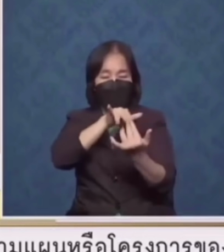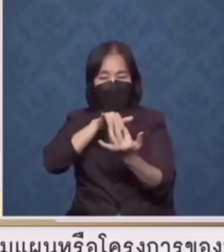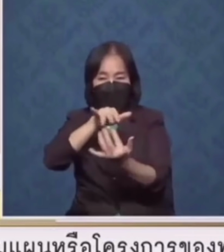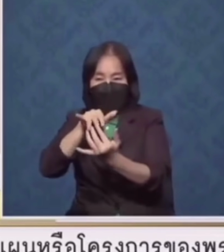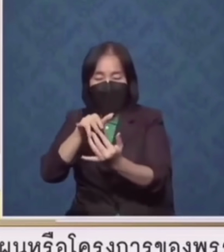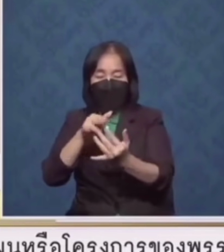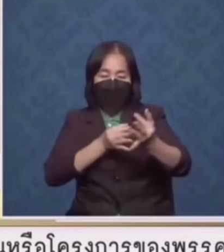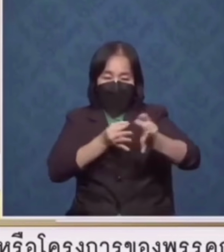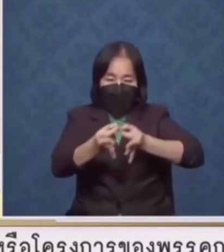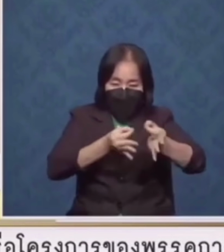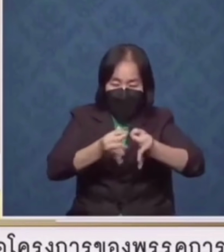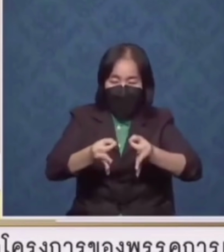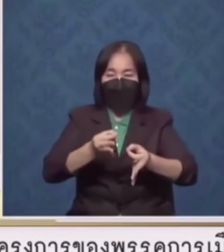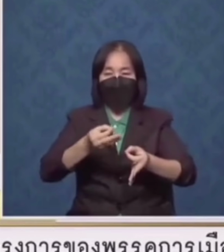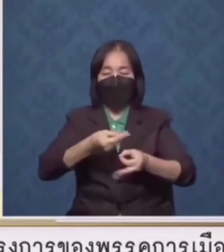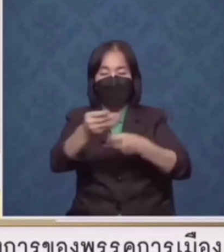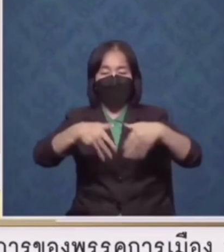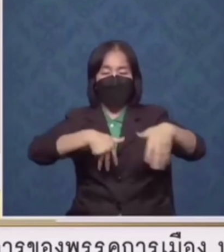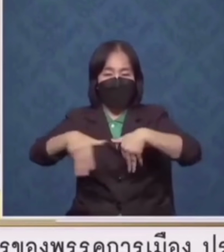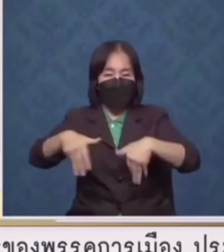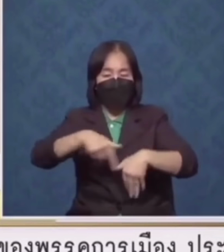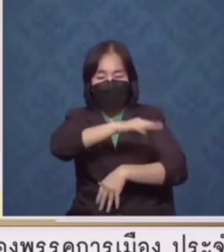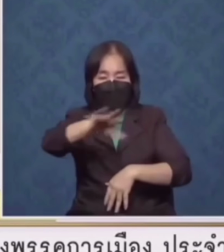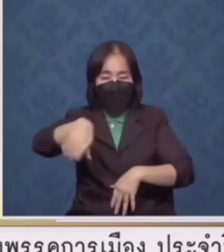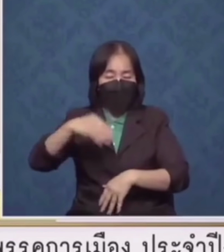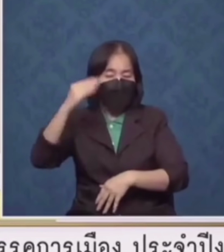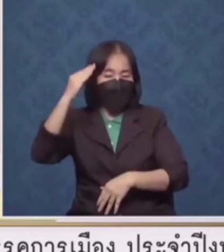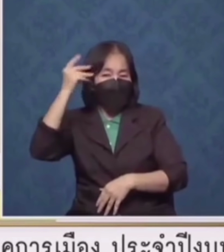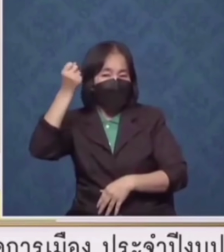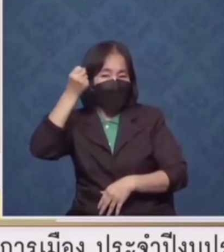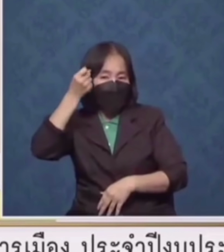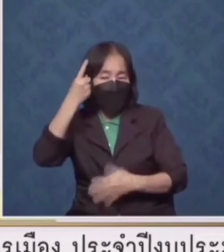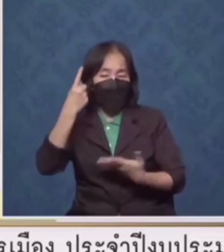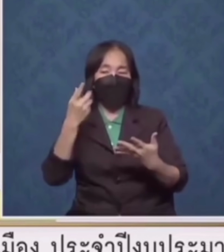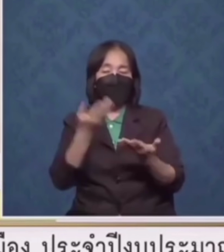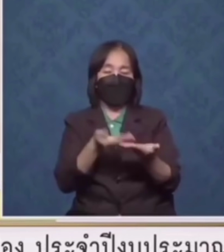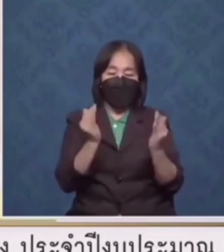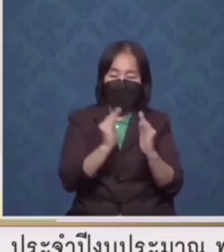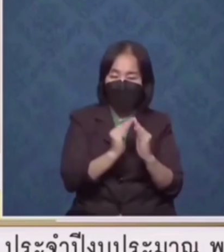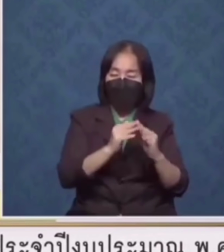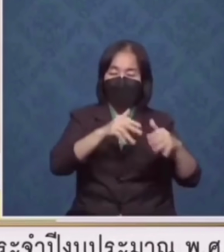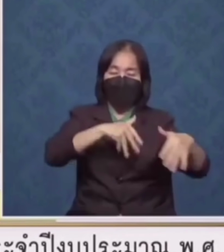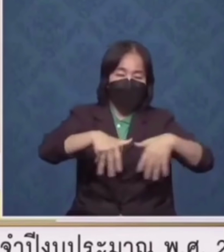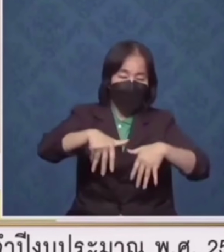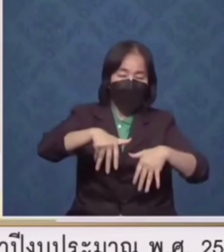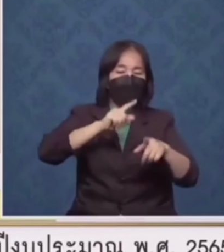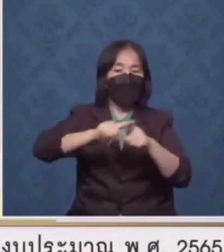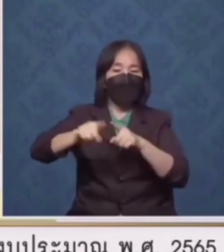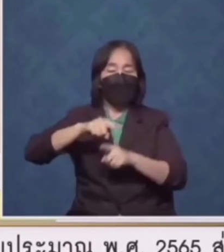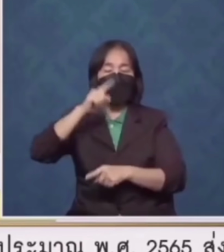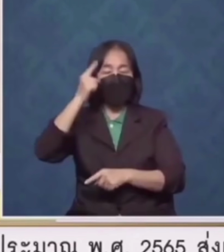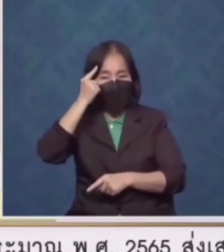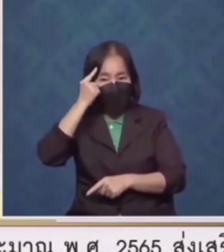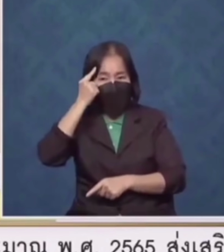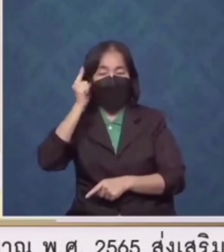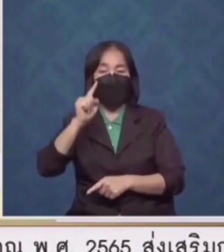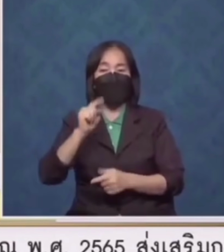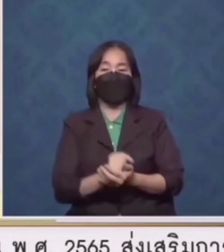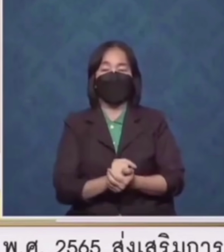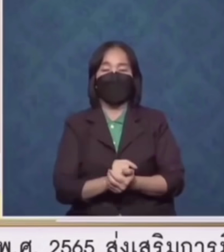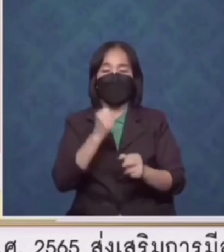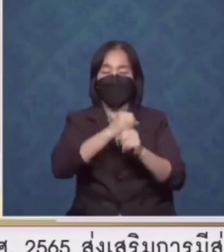การรับรู้ให้กับกำลังพลของหน่วยเองรวมทั้งครอบครัวประชาชนทั่วไปนะครับได้ทราบว่าสิ่งต่างๆ